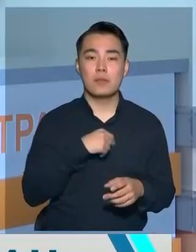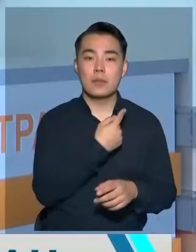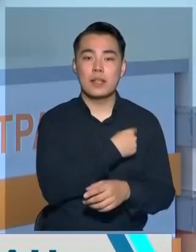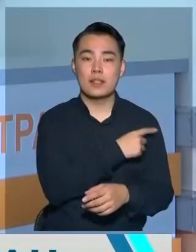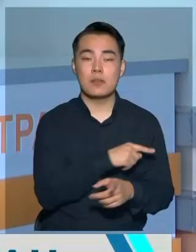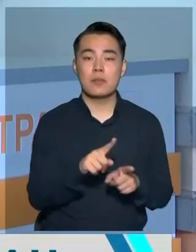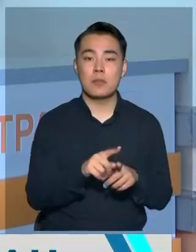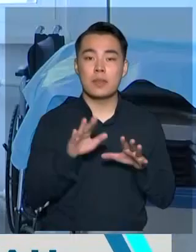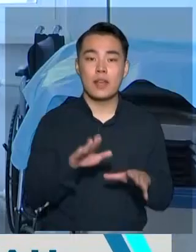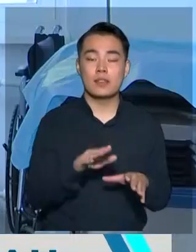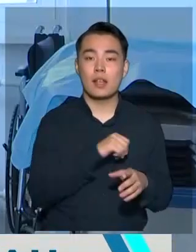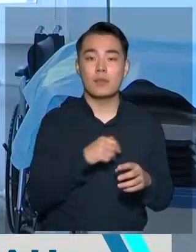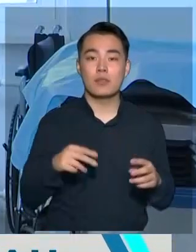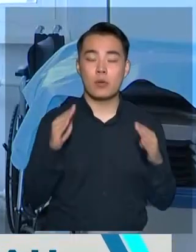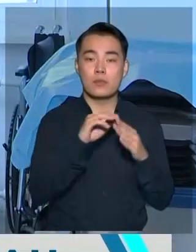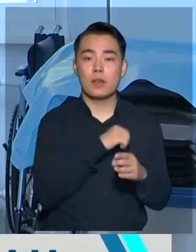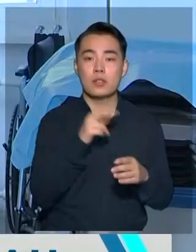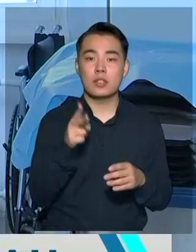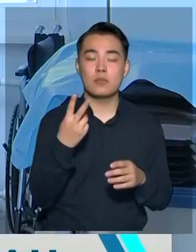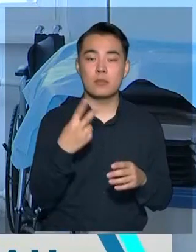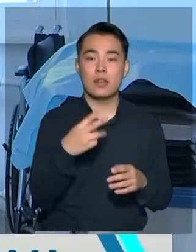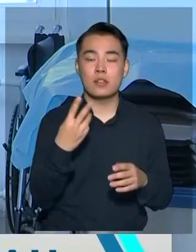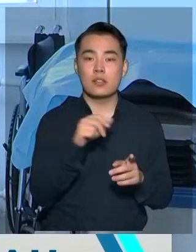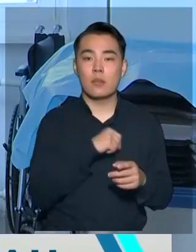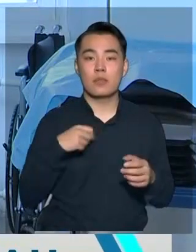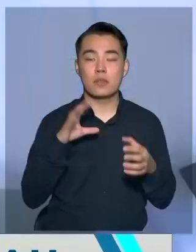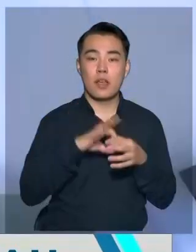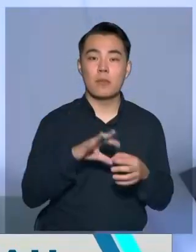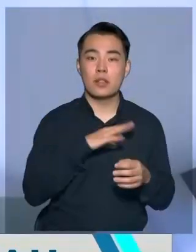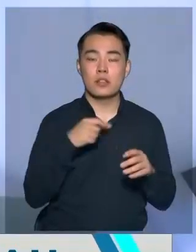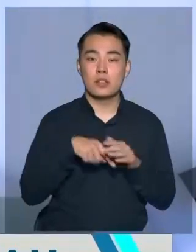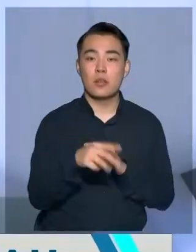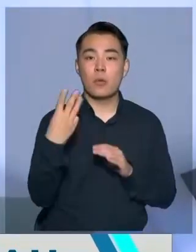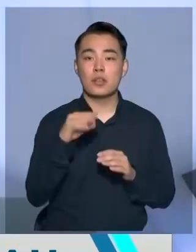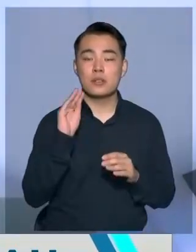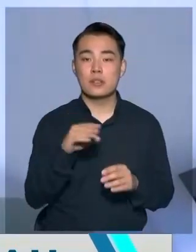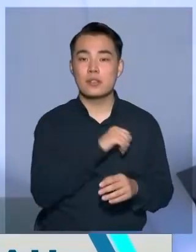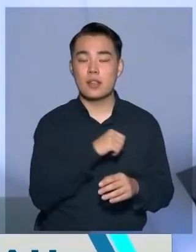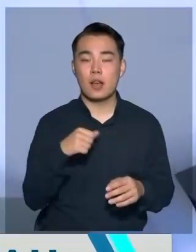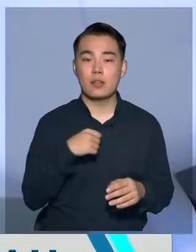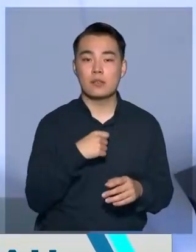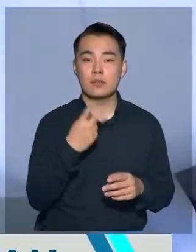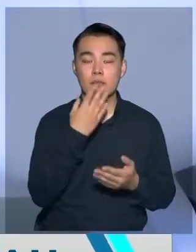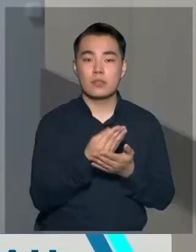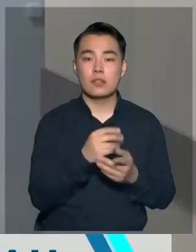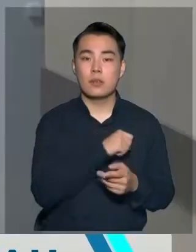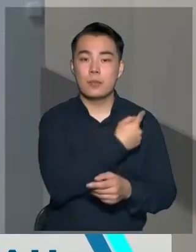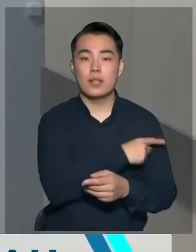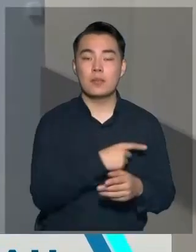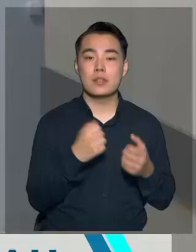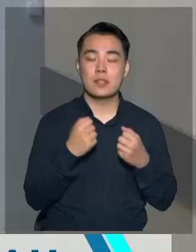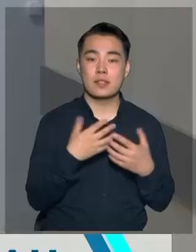медициналық мекемелерде 2022 000-нан астам тұрғын тіркеуде тұр. Олардың 30 000-ға жуығы міндетті әлеуметтік медициналық